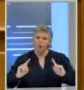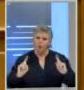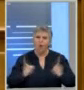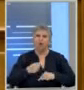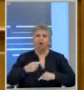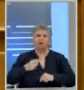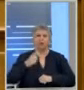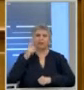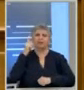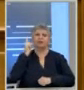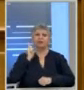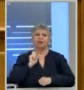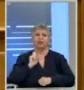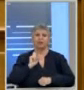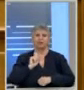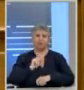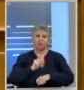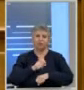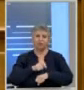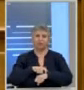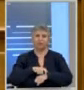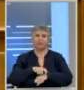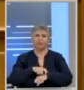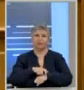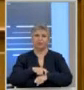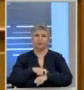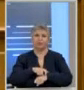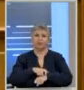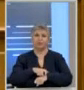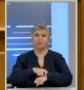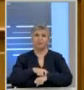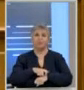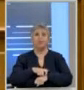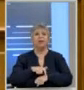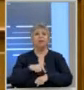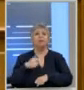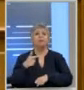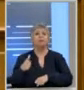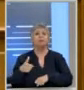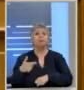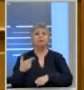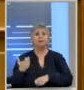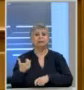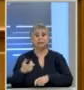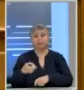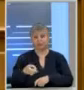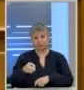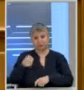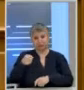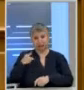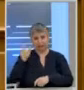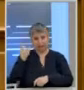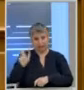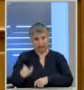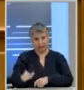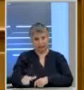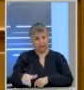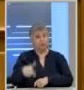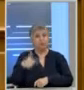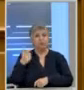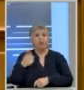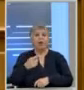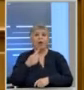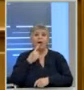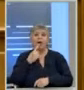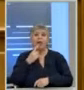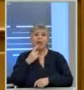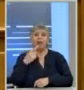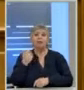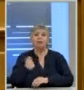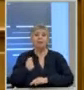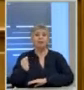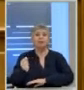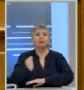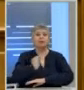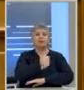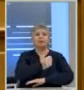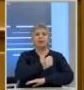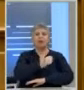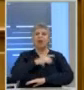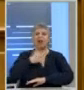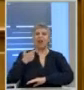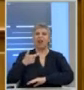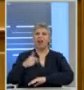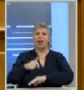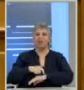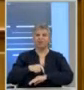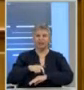Όλοι πλέον γνωρίζουν ότι από τη στιγμή που ένας αριστερός, κύριε Τσίπρα, μεταβάλλεται σε αμοραλιστή